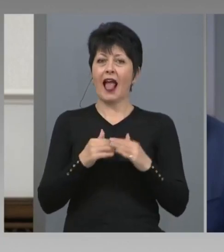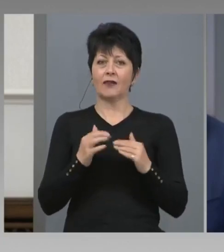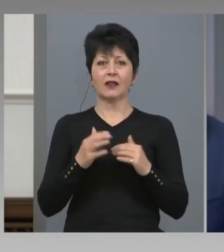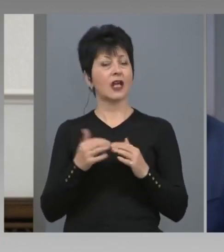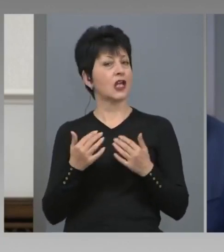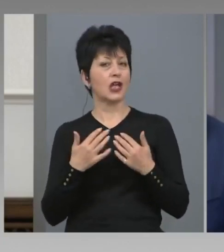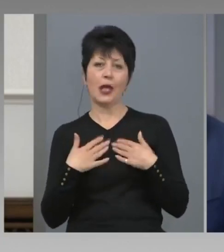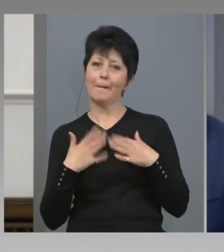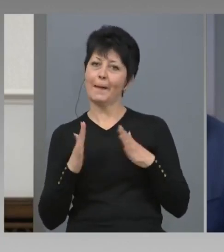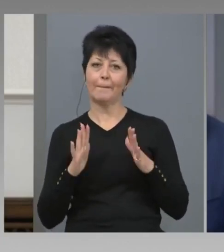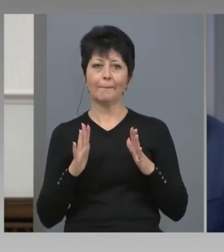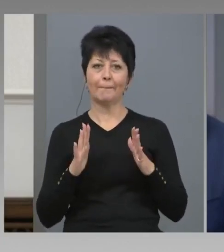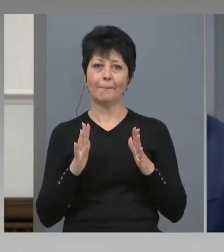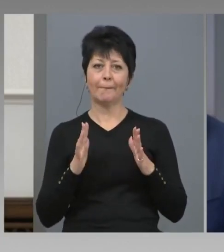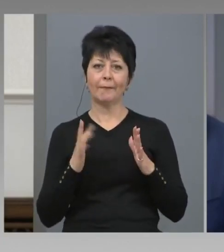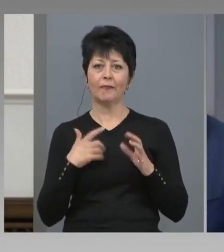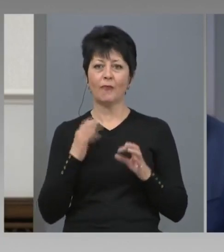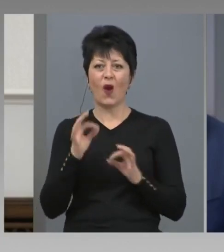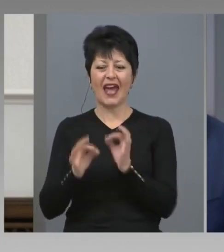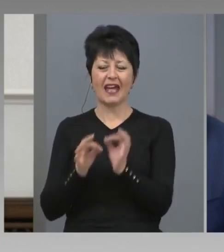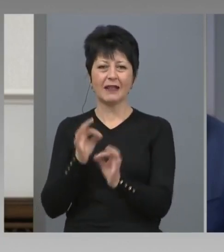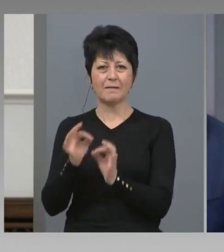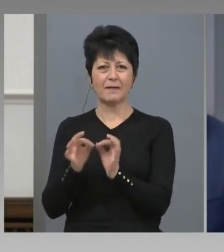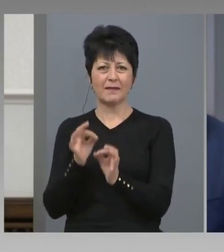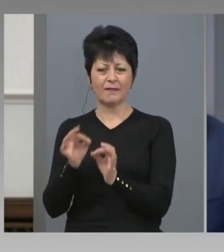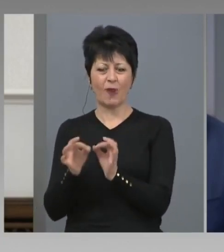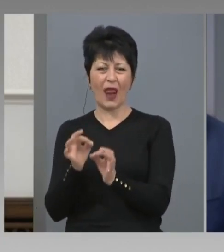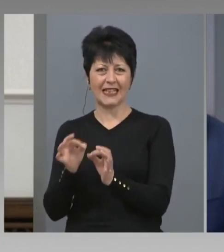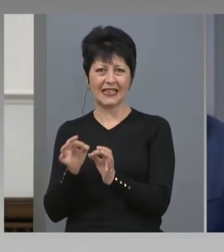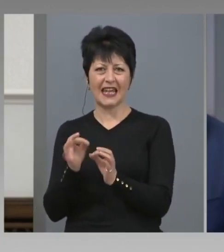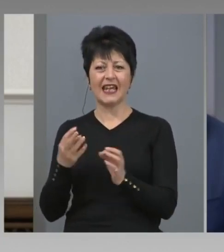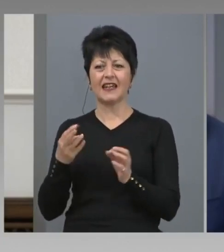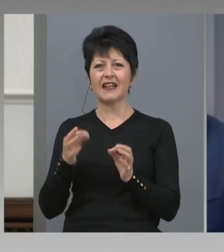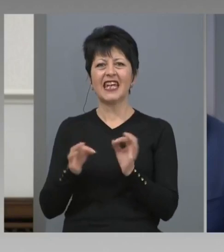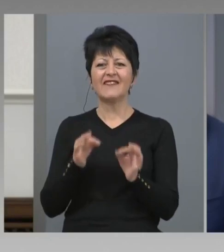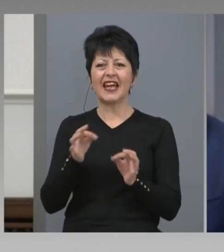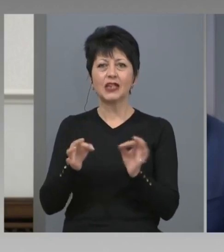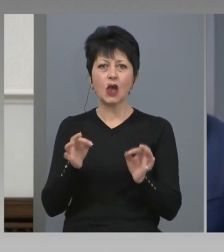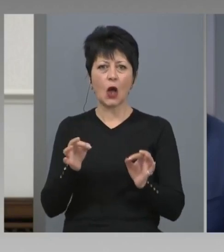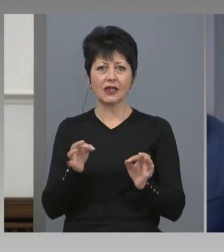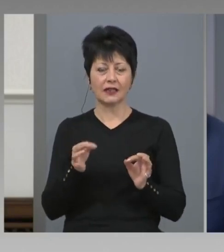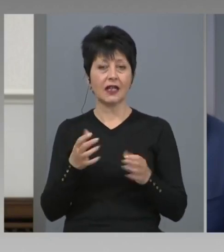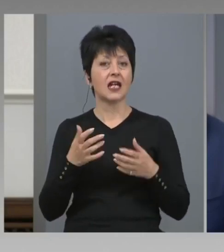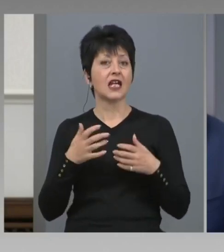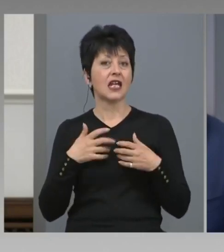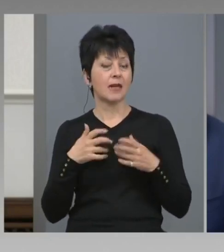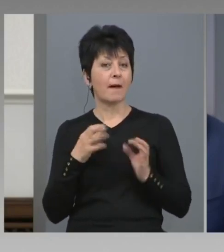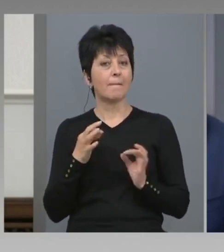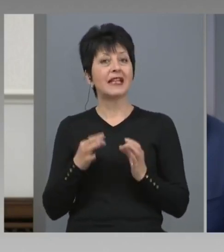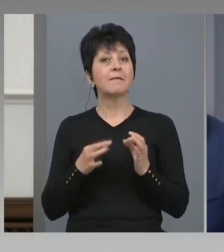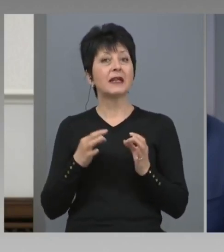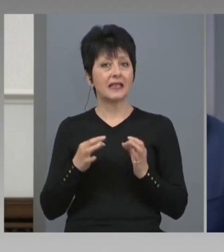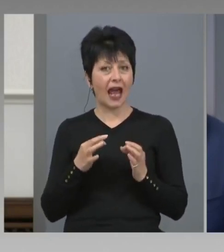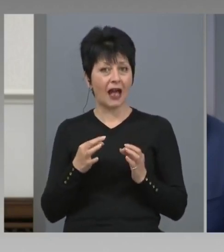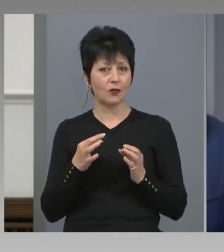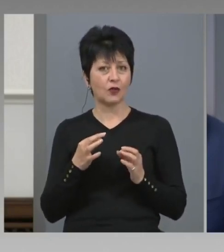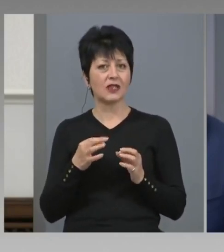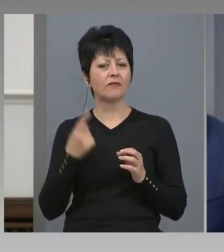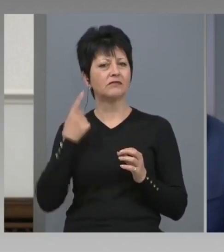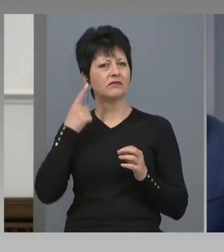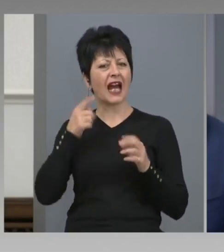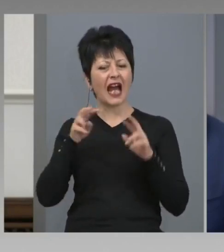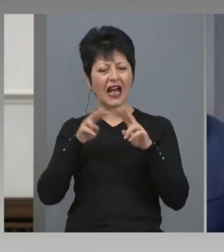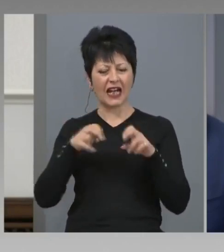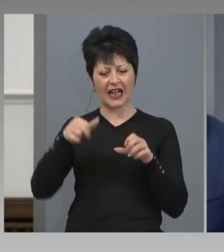на инфекциозните болести. Имам специалност по клинична имунология. Това е